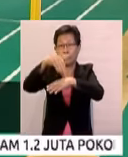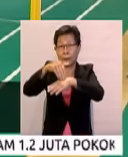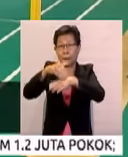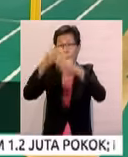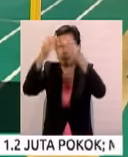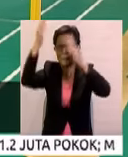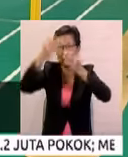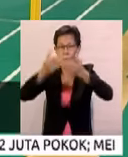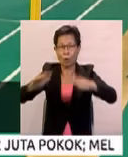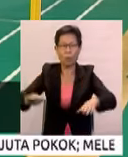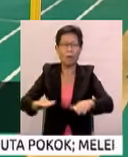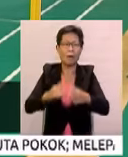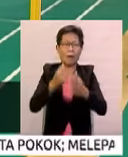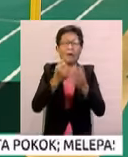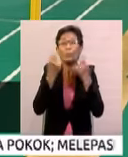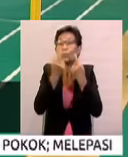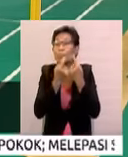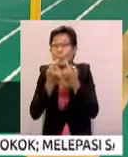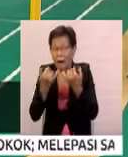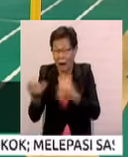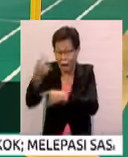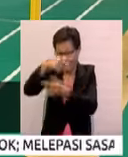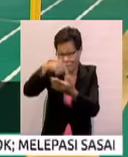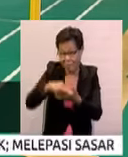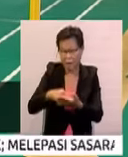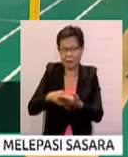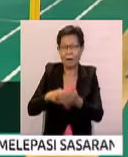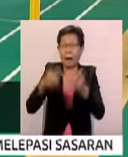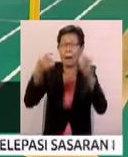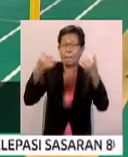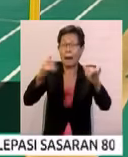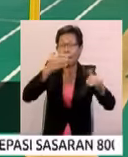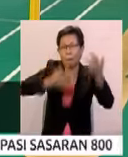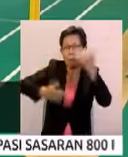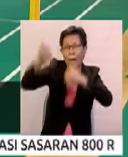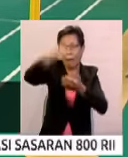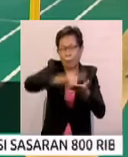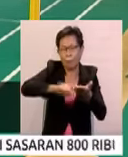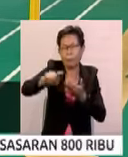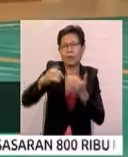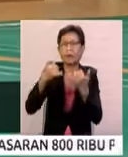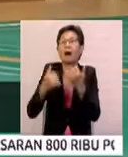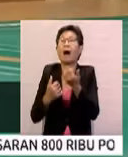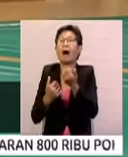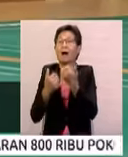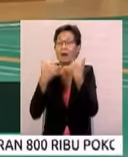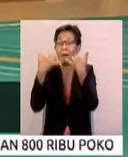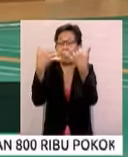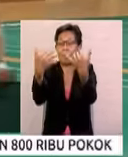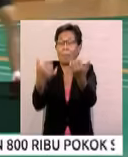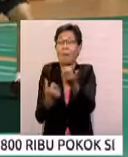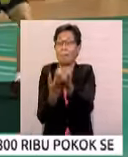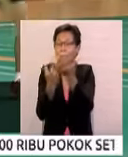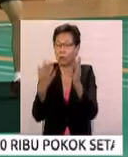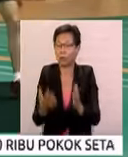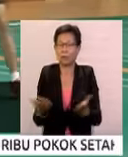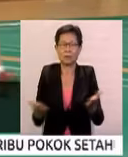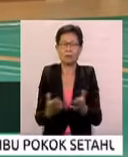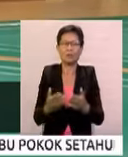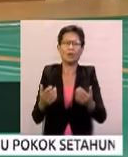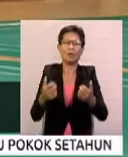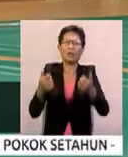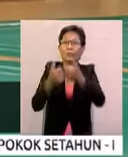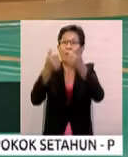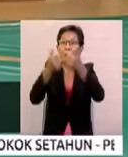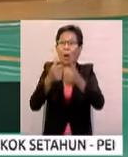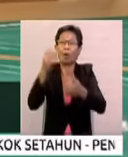Zijia yang menyambut hari lahirnya hari ini turut berharap dapat memberikan persembahan terbaik minggu depan di hadapan penyokong sendiri. Selain itu, naib juara Masters Korea